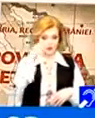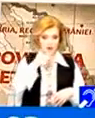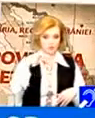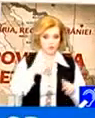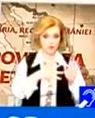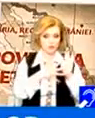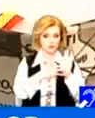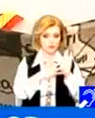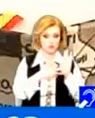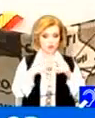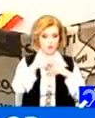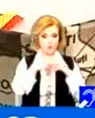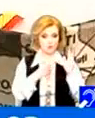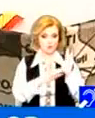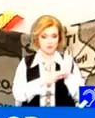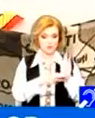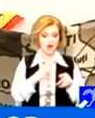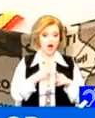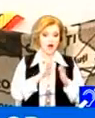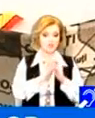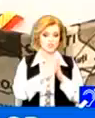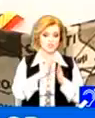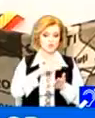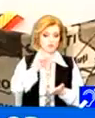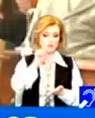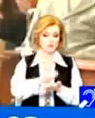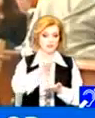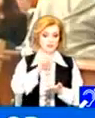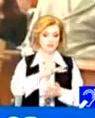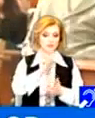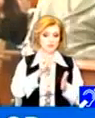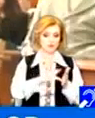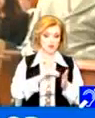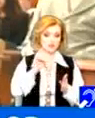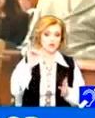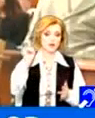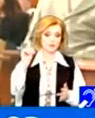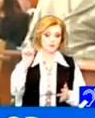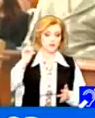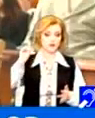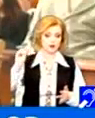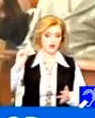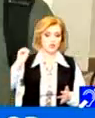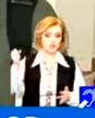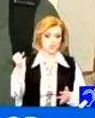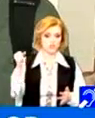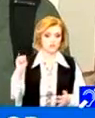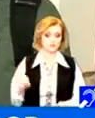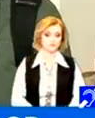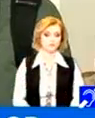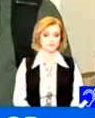1918-2018, 100 de cărți, editată la Iași. Sunt volume publicate pe ambele maluri ale Prutului ce reflectă istoria Marii Uniri